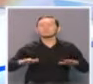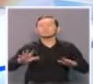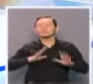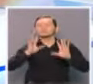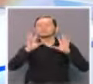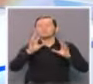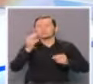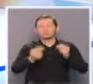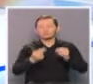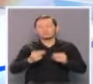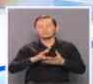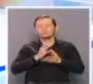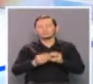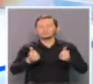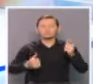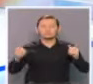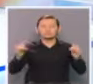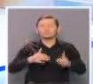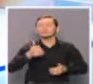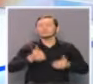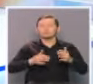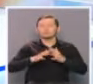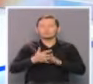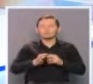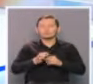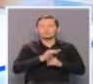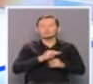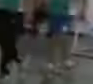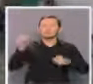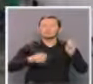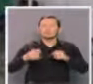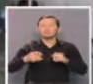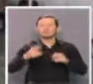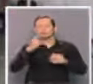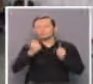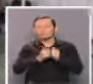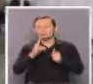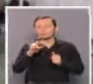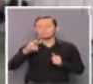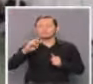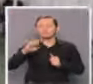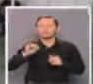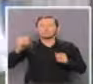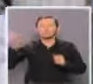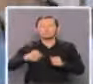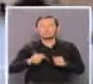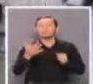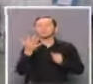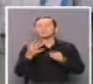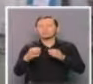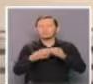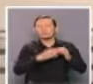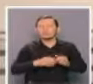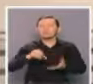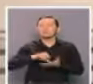Аудандық жастар ресурсты орталығы ұйымдастырған турнирге аудан кенттермен қатар көршілес Қызылқоға ауданынан келген 5 команда бақ